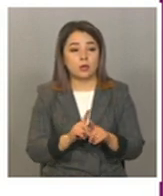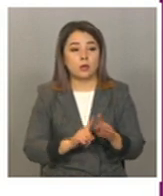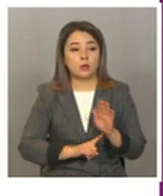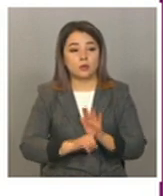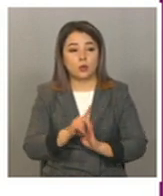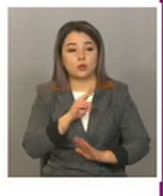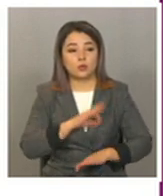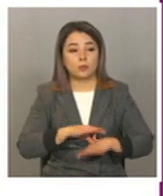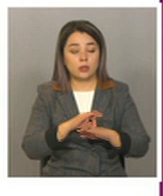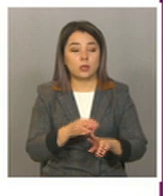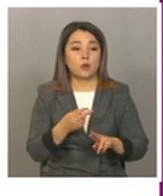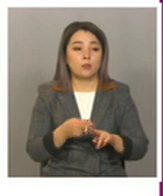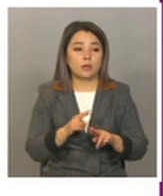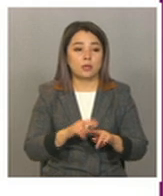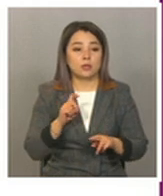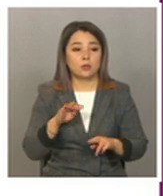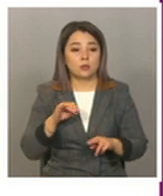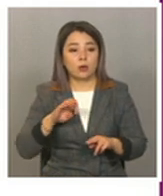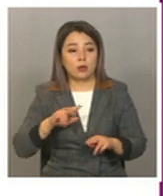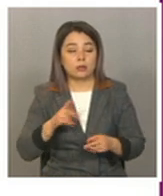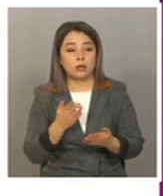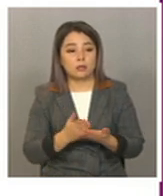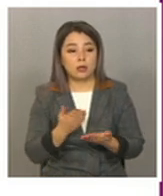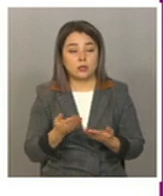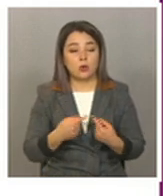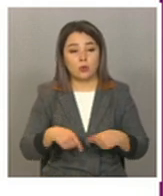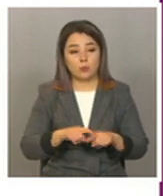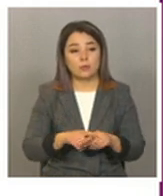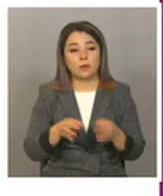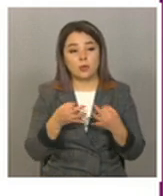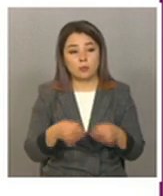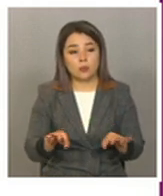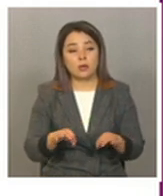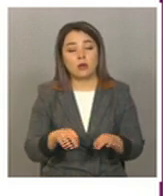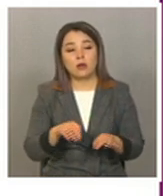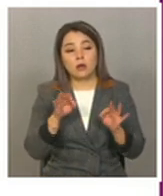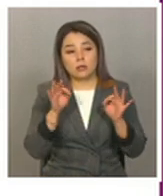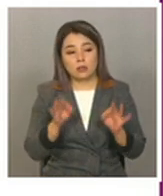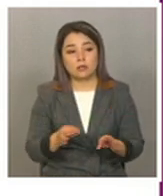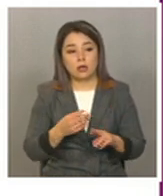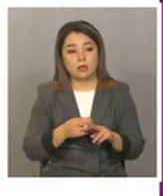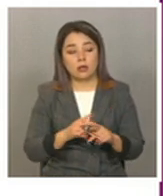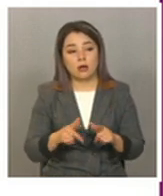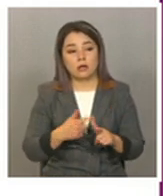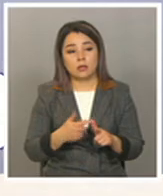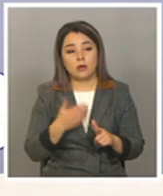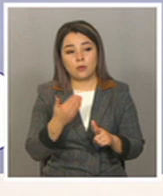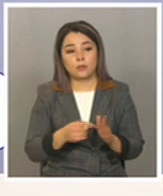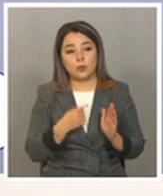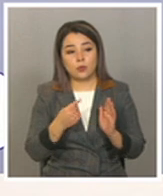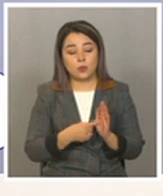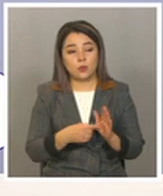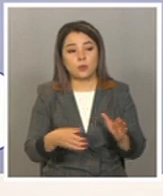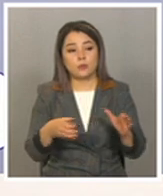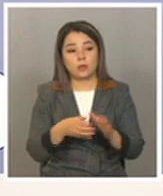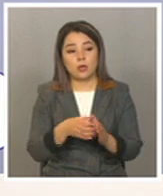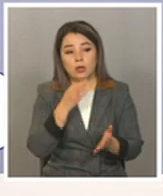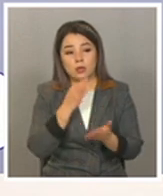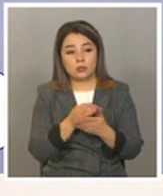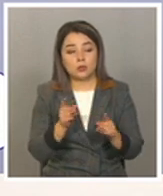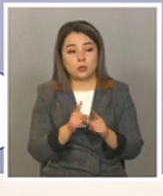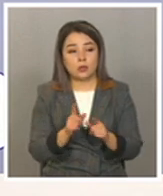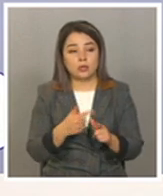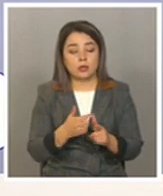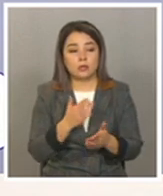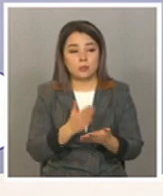бастайды. Бұл эхетуандардың қоғамын бейбітшілік және әділеттік атынан көтерілген жұдырық деп те атады.